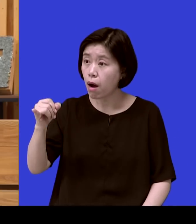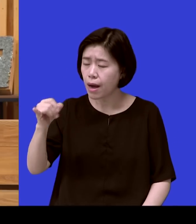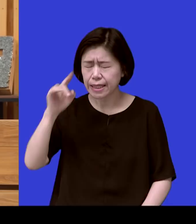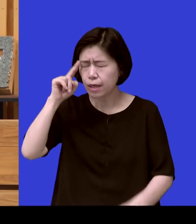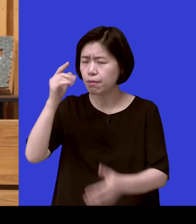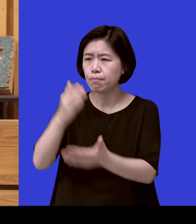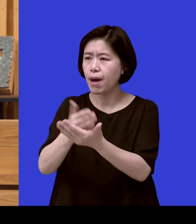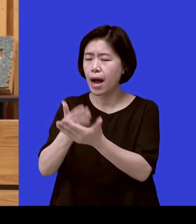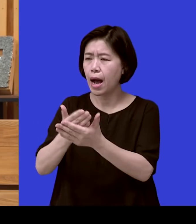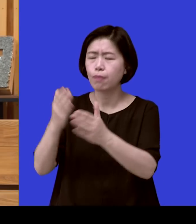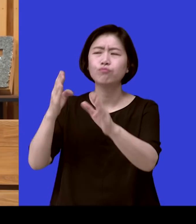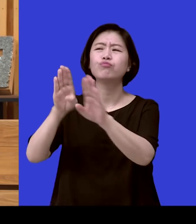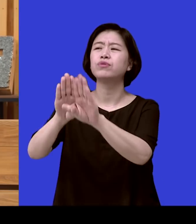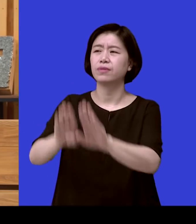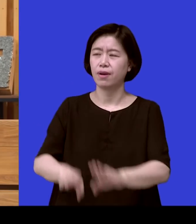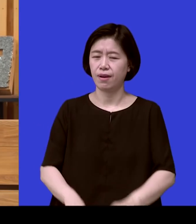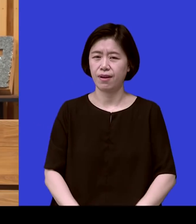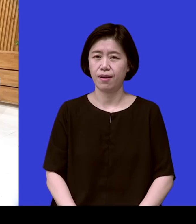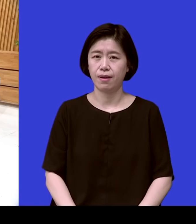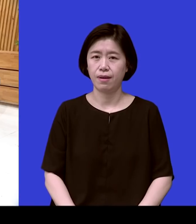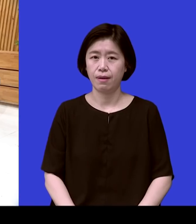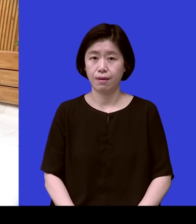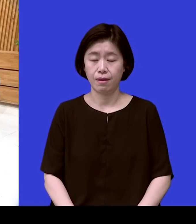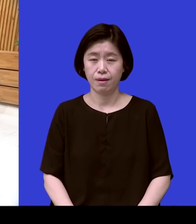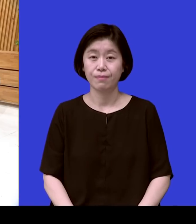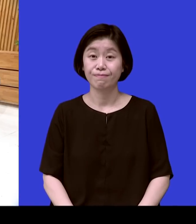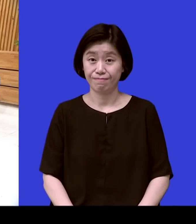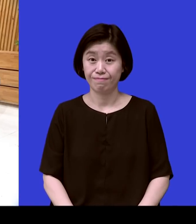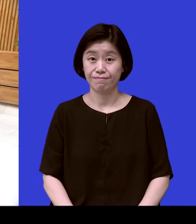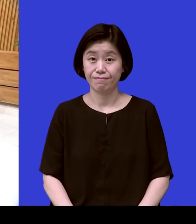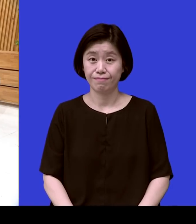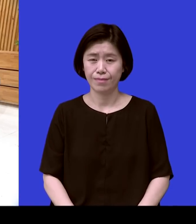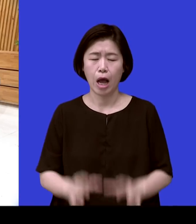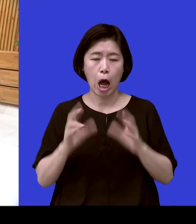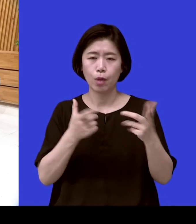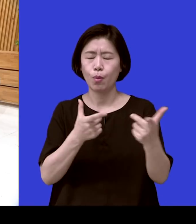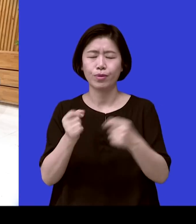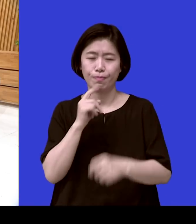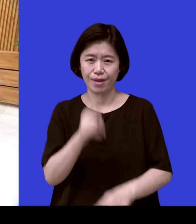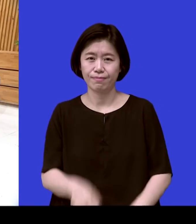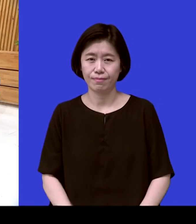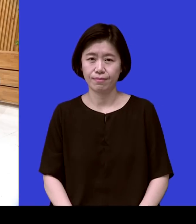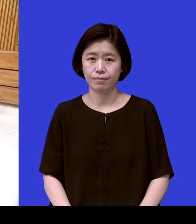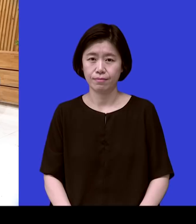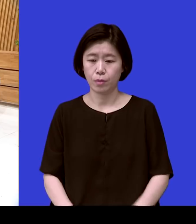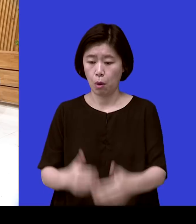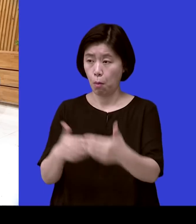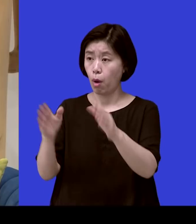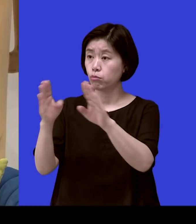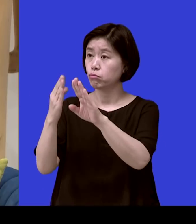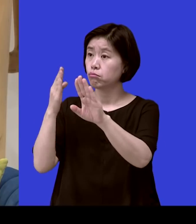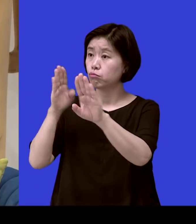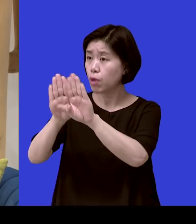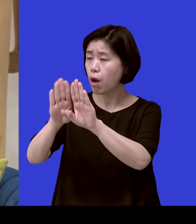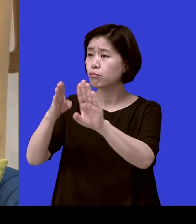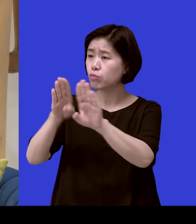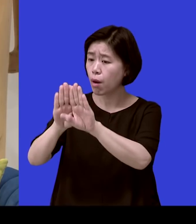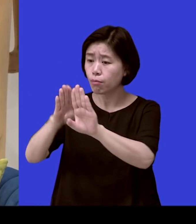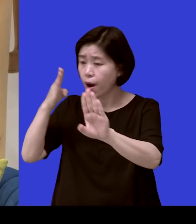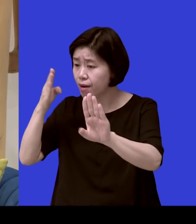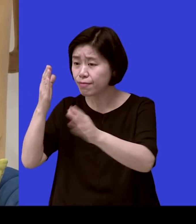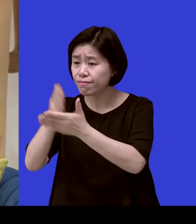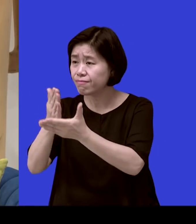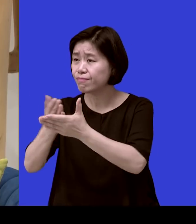닫으세요. 아, 똑같다. 어. 아, 똑같아요. 다 그렇게 하잖아요. 애들 다 네. 그렇게 맞아요. 네, 문을 보질 닫으세요. 말래. 예. 그래서